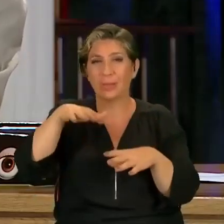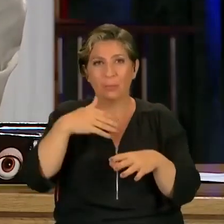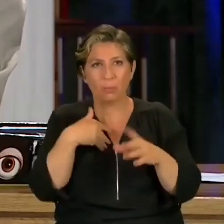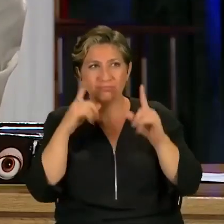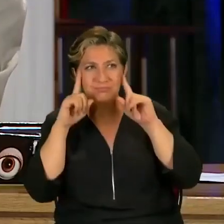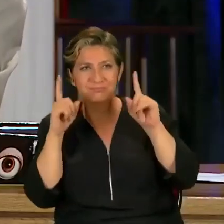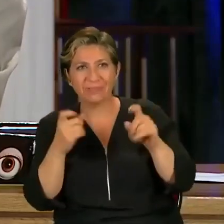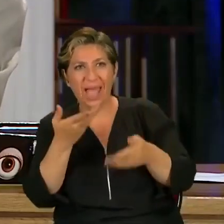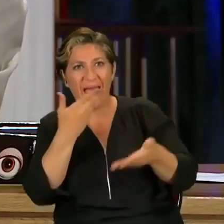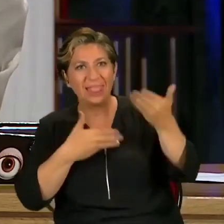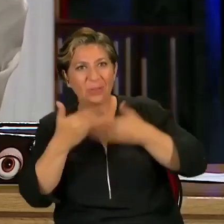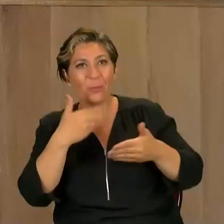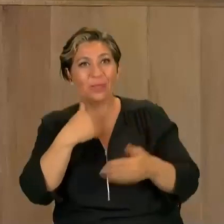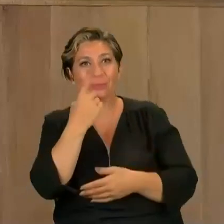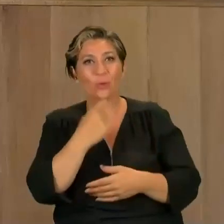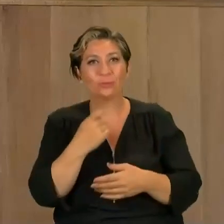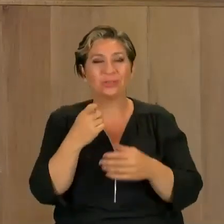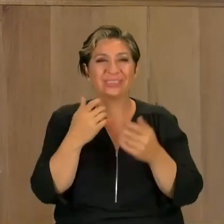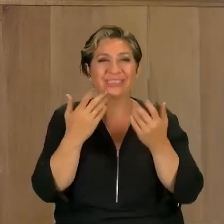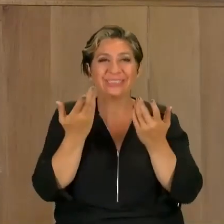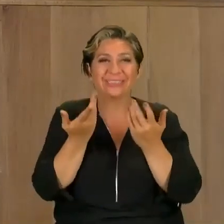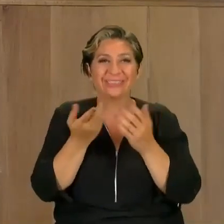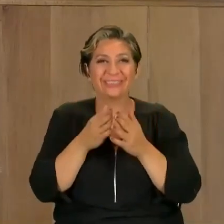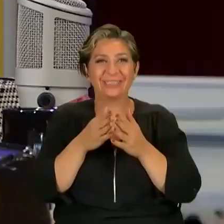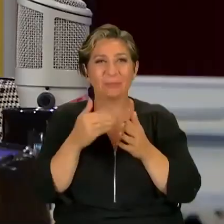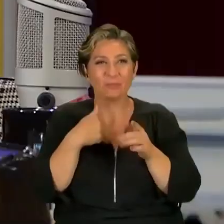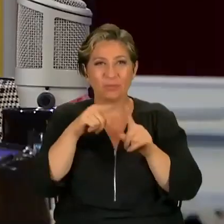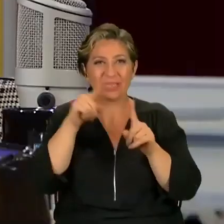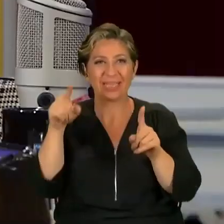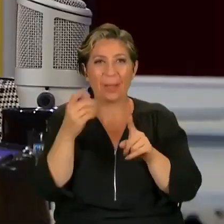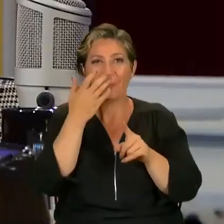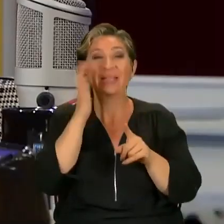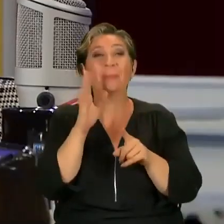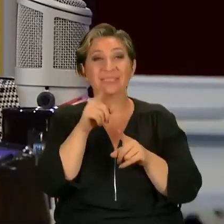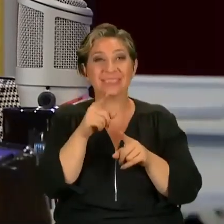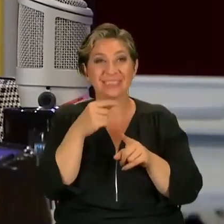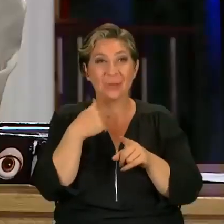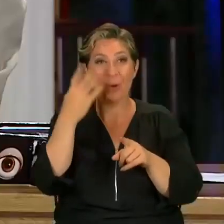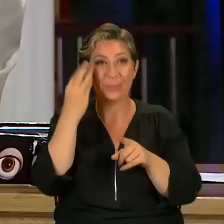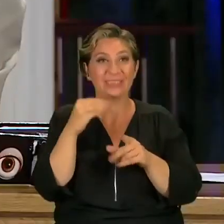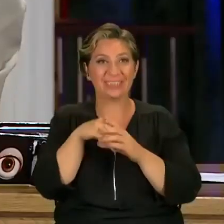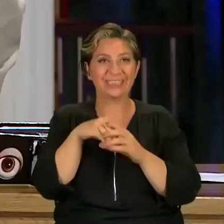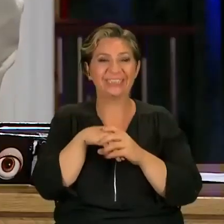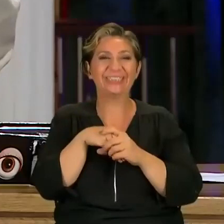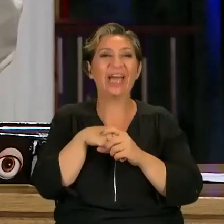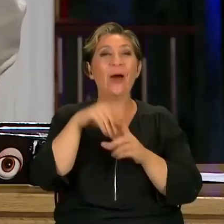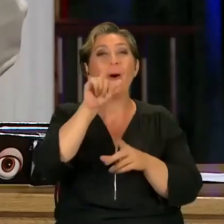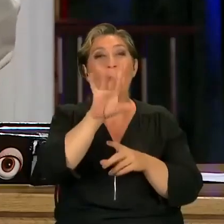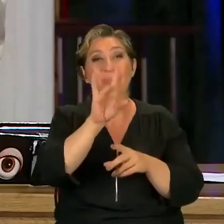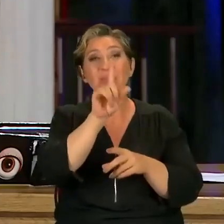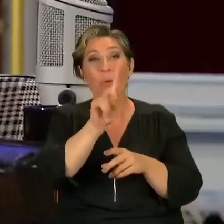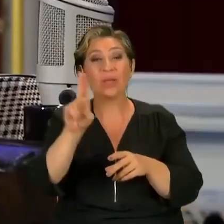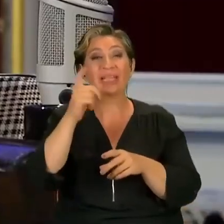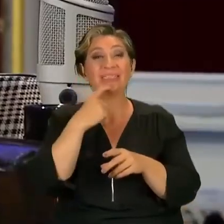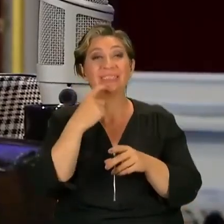anda anlatıyor sandım, bana söyle bunu herhalde. Yani bugüne kadar beklemediniz evet, değil mi benden öğrenmek şey? Evet. 15-17 yaşında